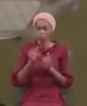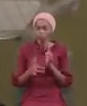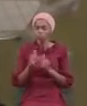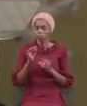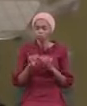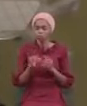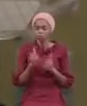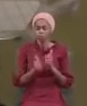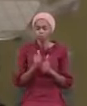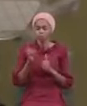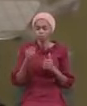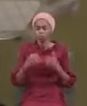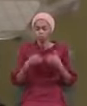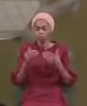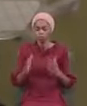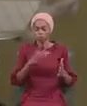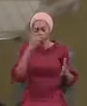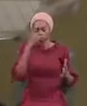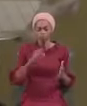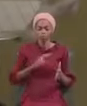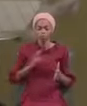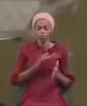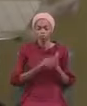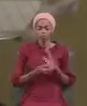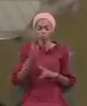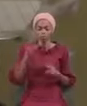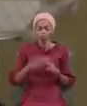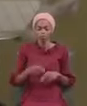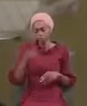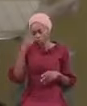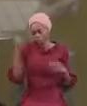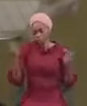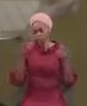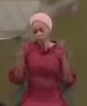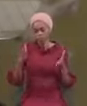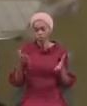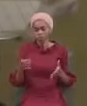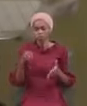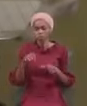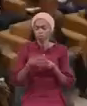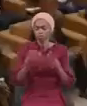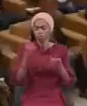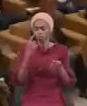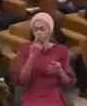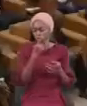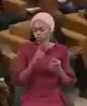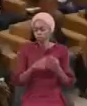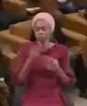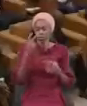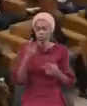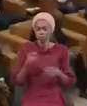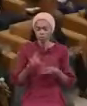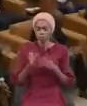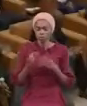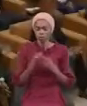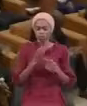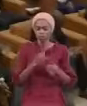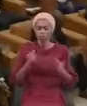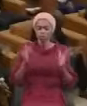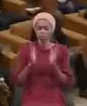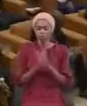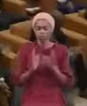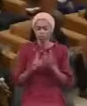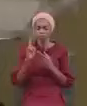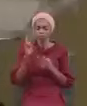yeux pour voir ta provision et s'en approprie au nom de Jésus merci Seigneur pour les ossements au nom de